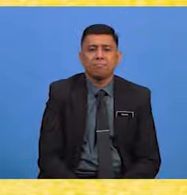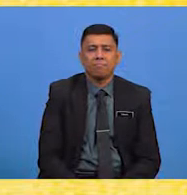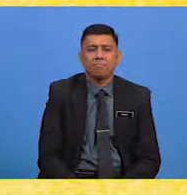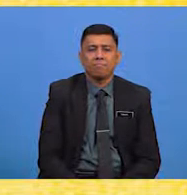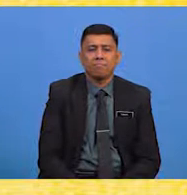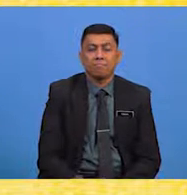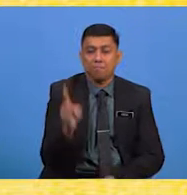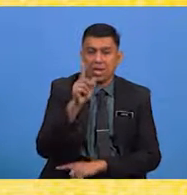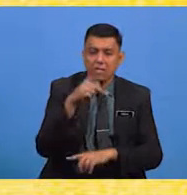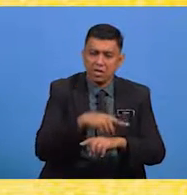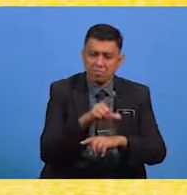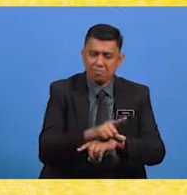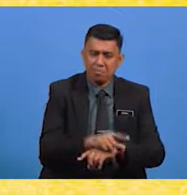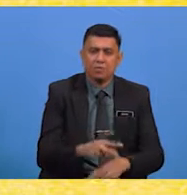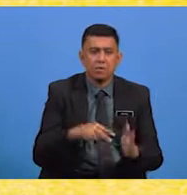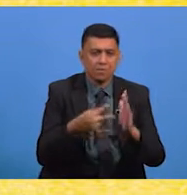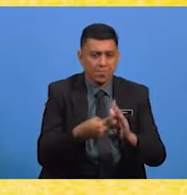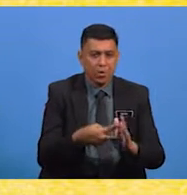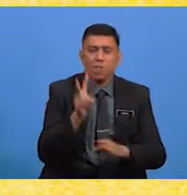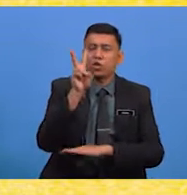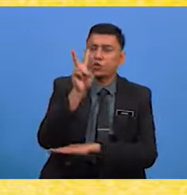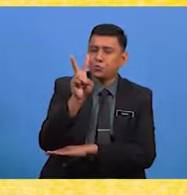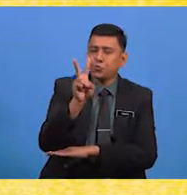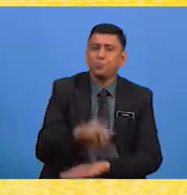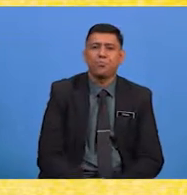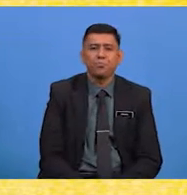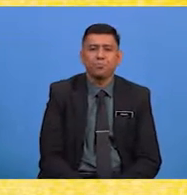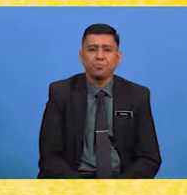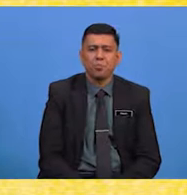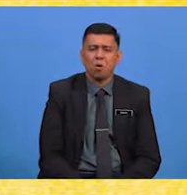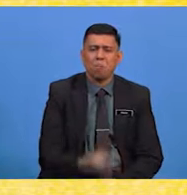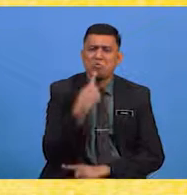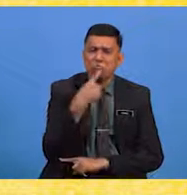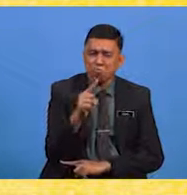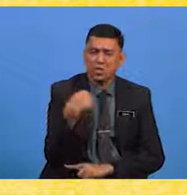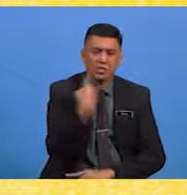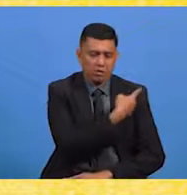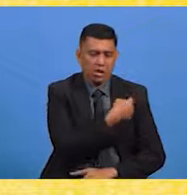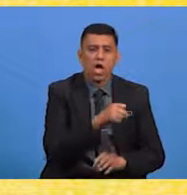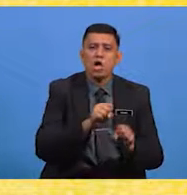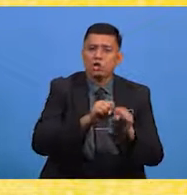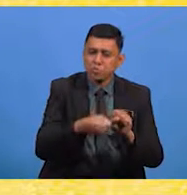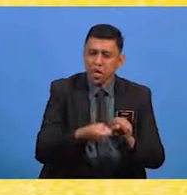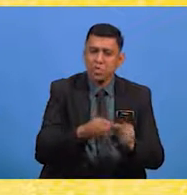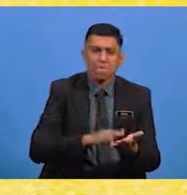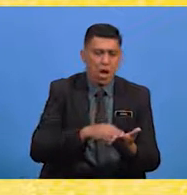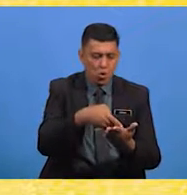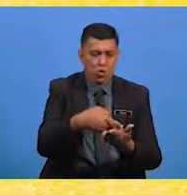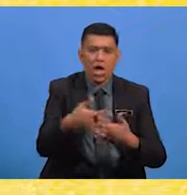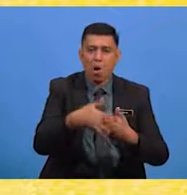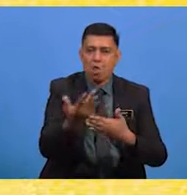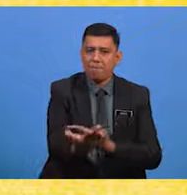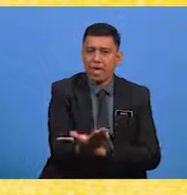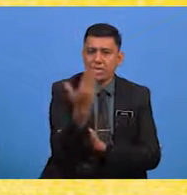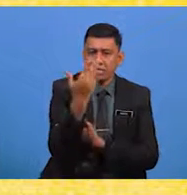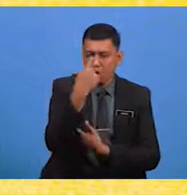Manakala maksud rangkap kedua Ialah menyeru kita supaya bangun awal